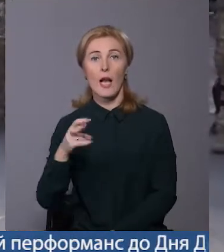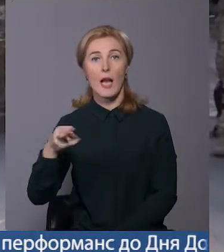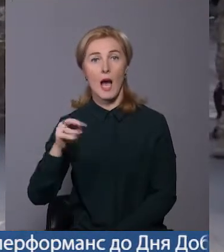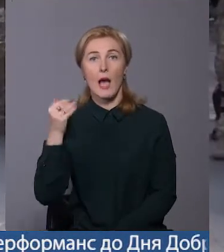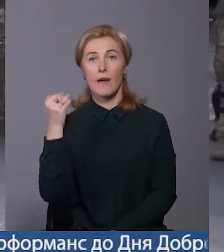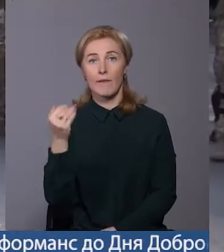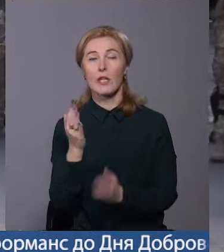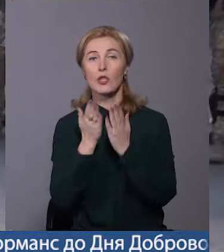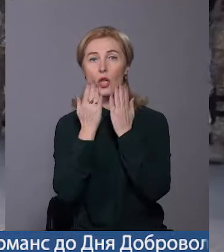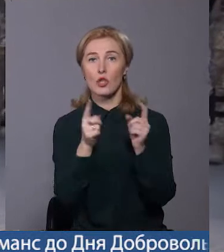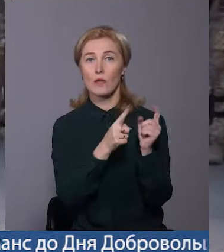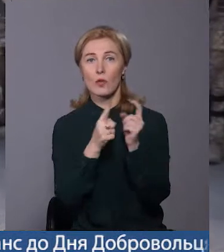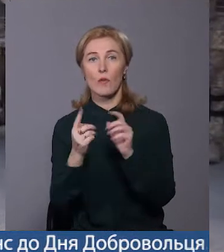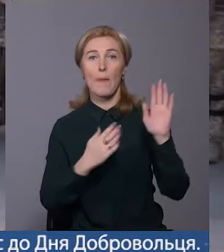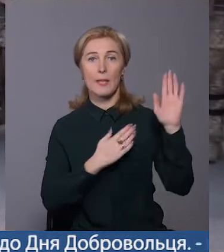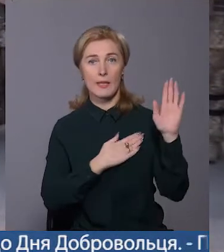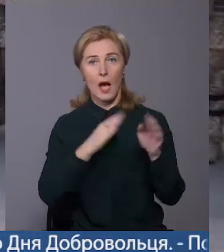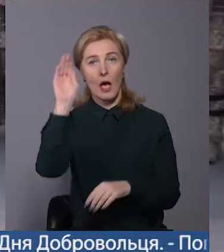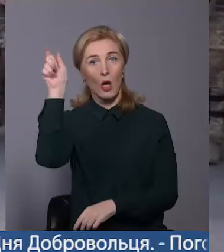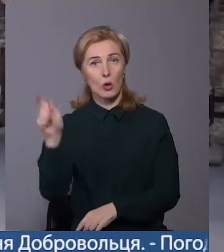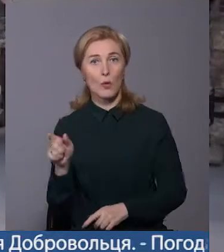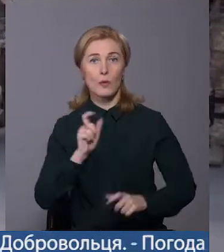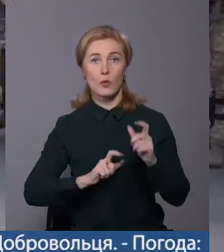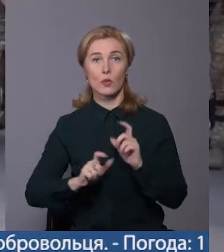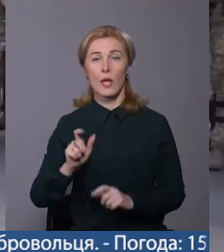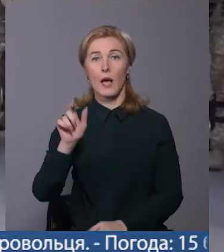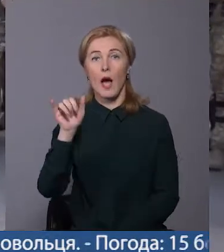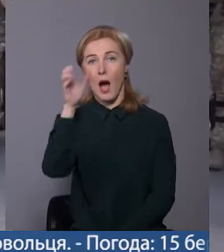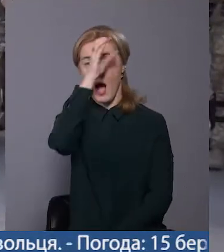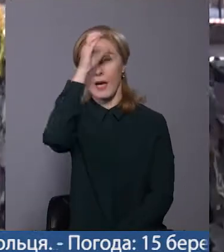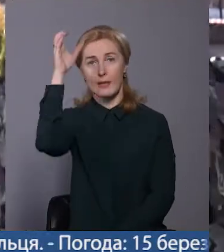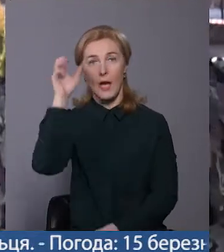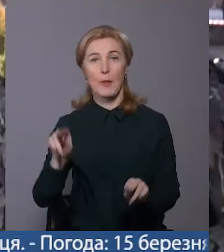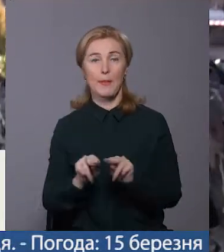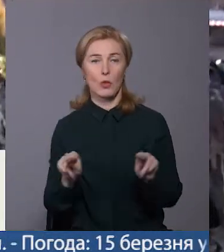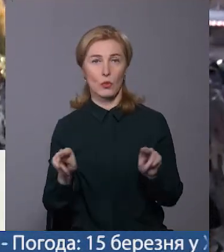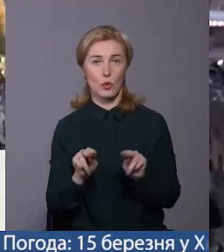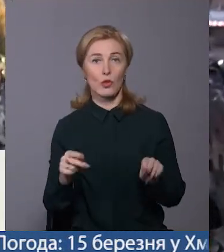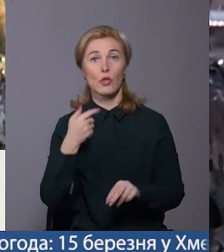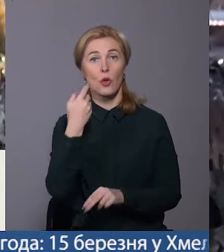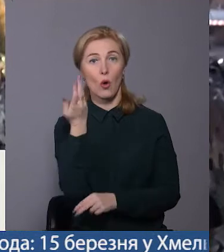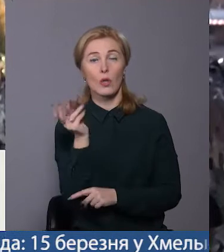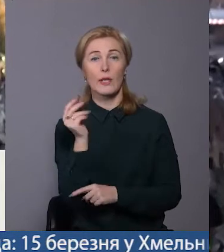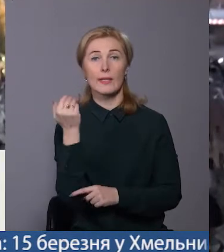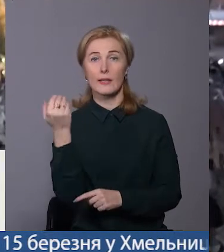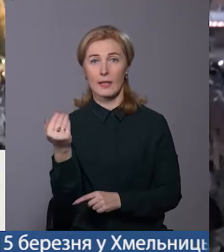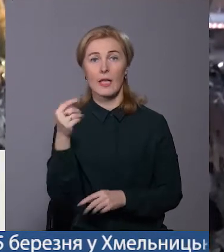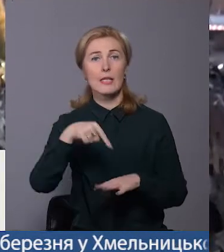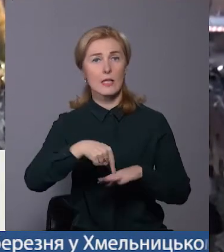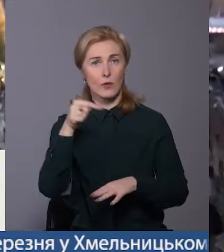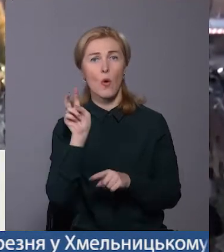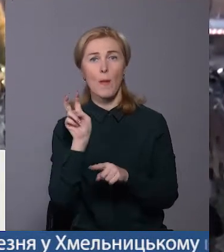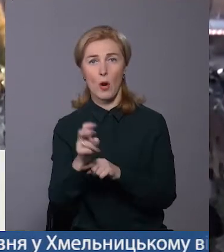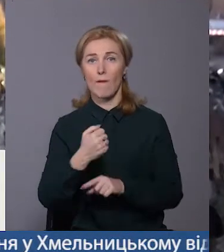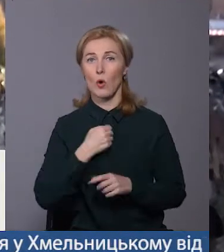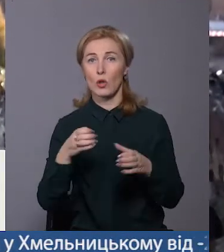він зачитував слова присяги. Хлопець – студент гуманітарно-педагогічної академії. Коли ти свідомо приходиш в